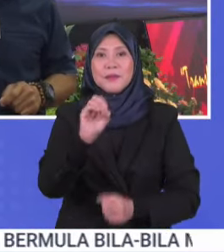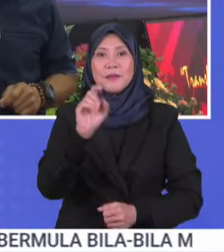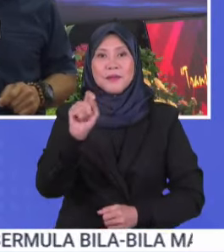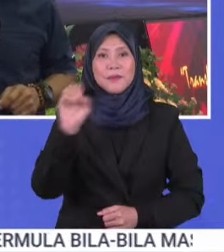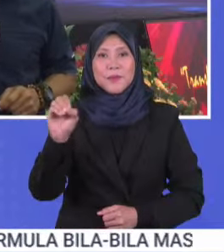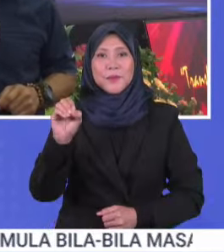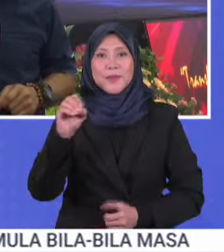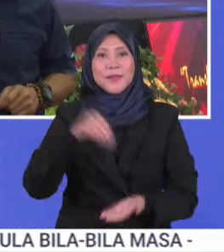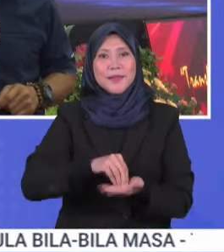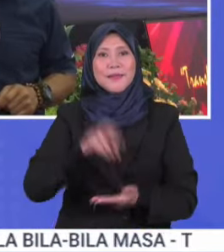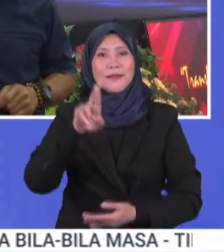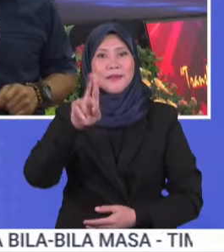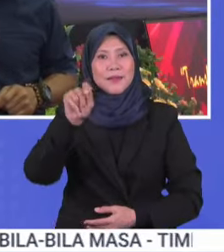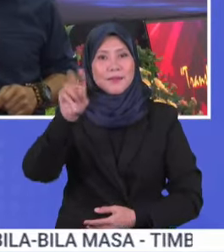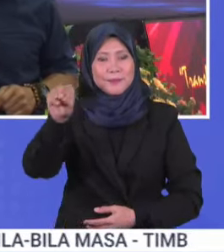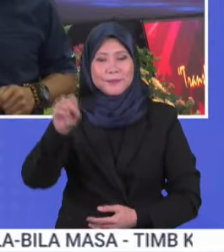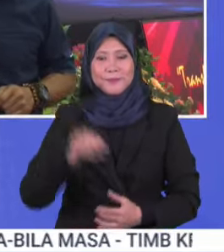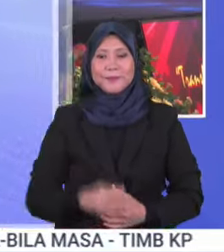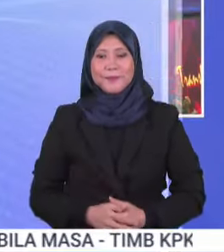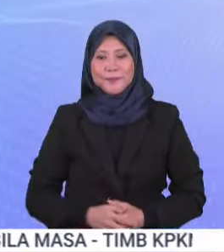di Angkasa Puri.